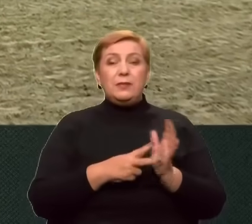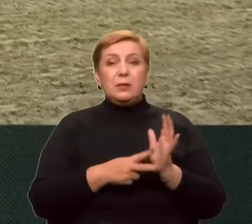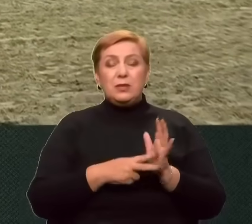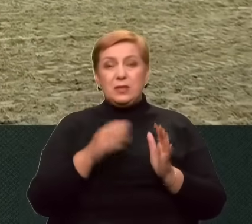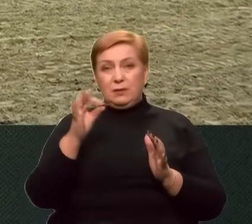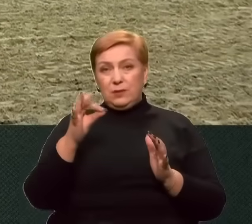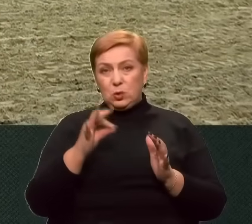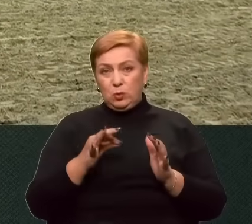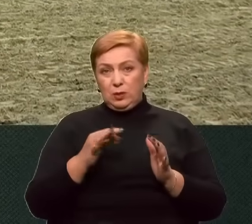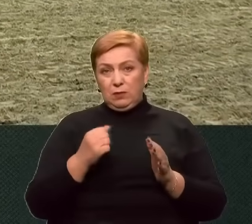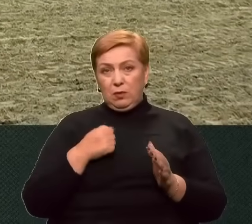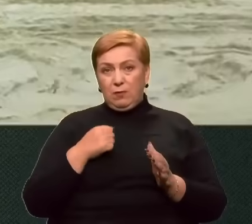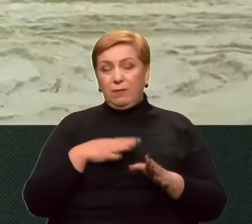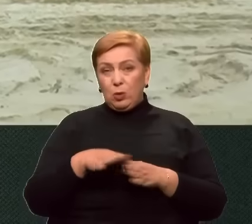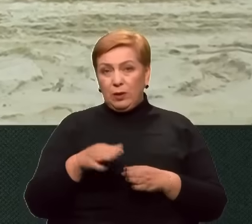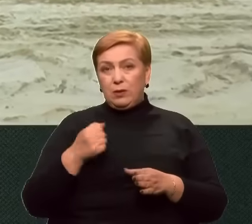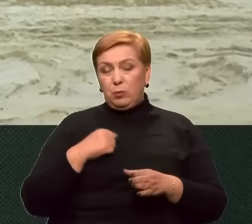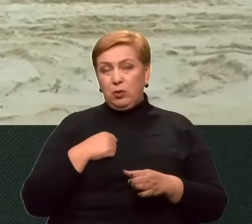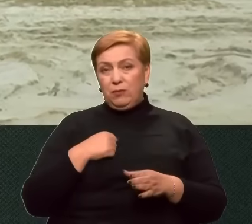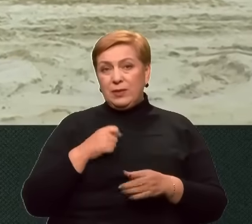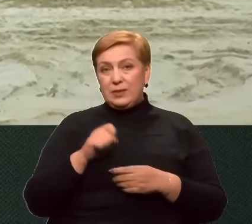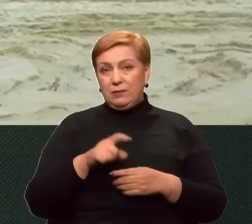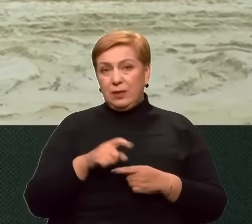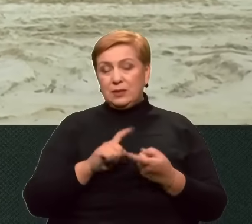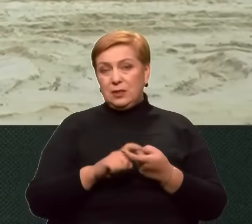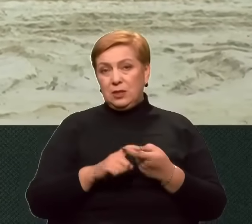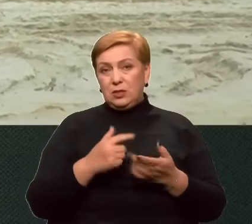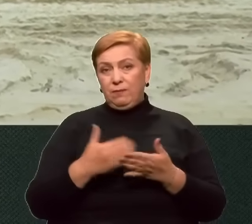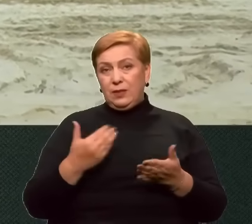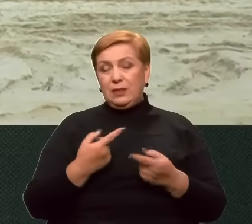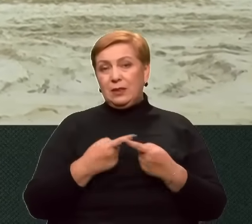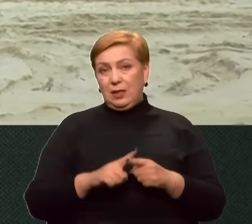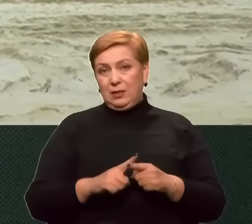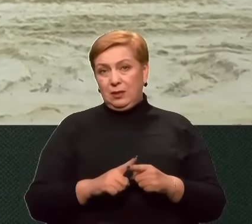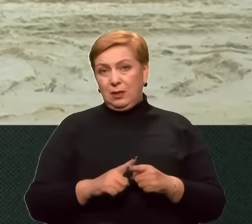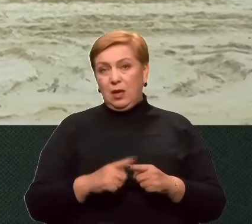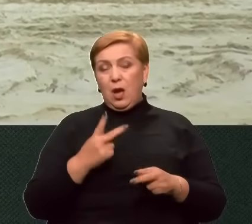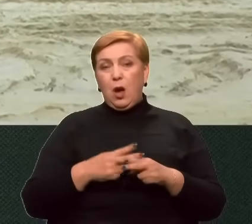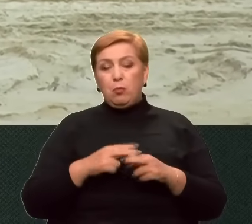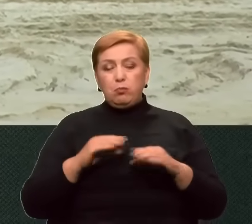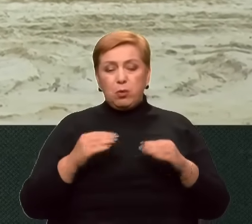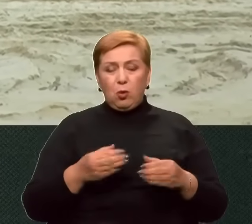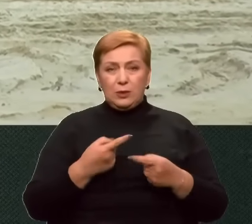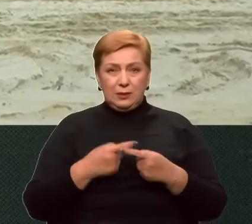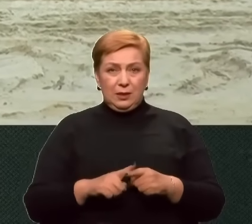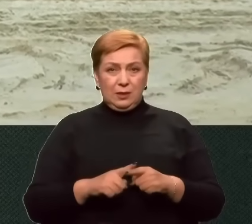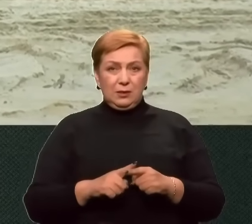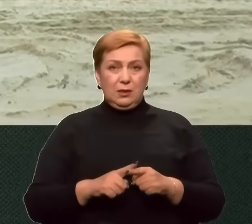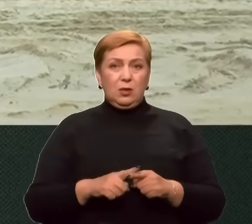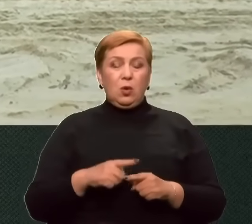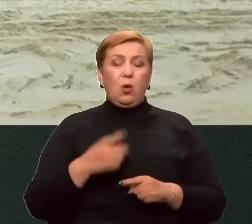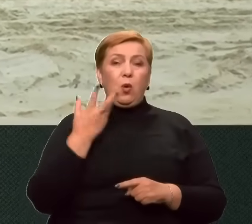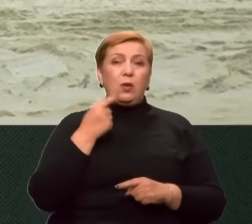ураження, ствольна реактивна артилерія, так і відповідно бронетехнікою. Коли розповідають про те, що постачання чи